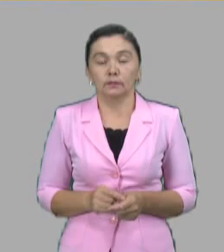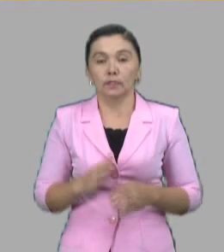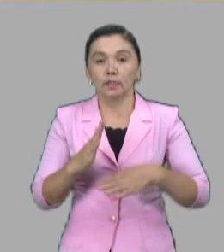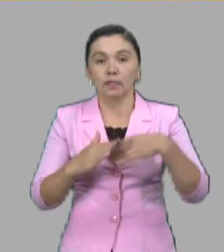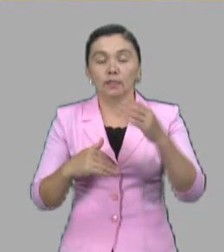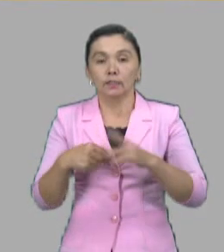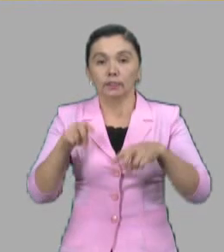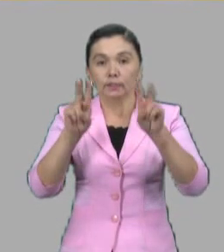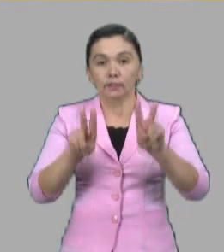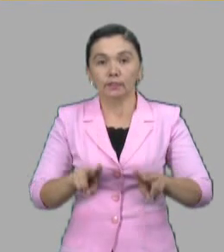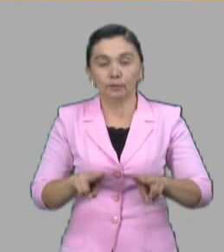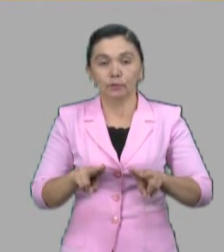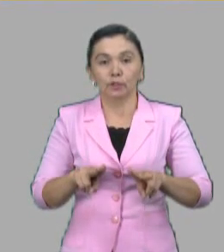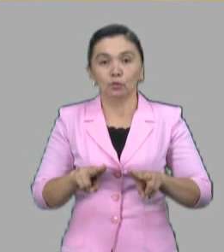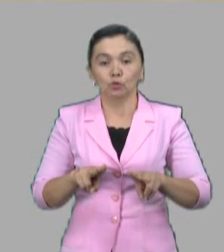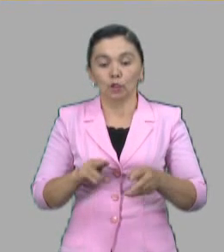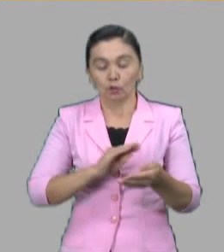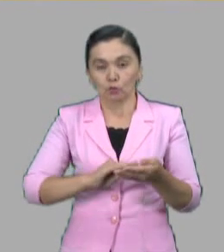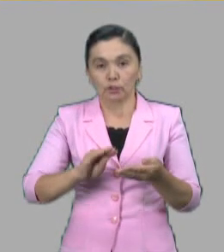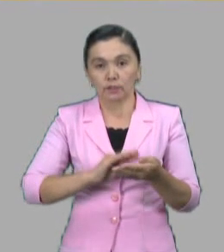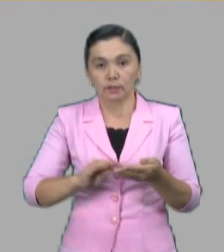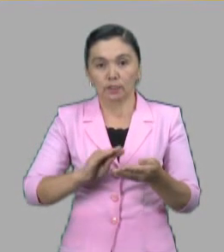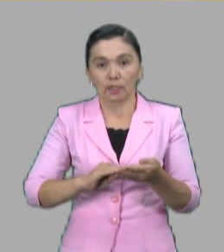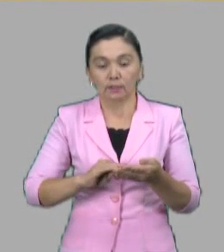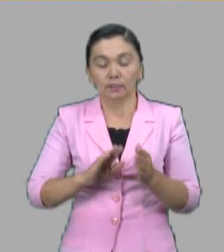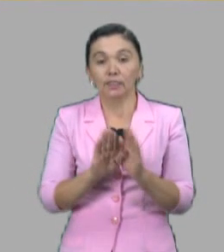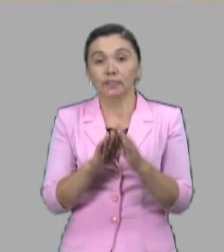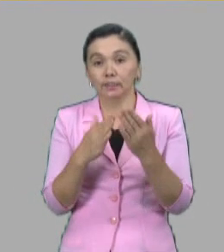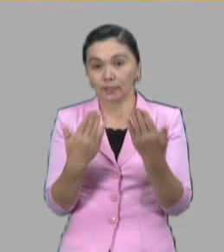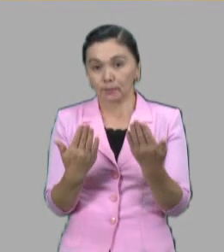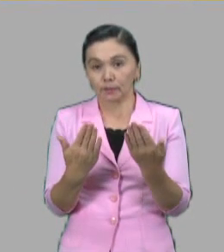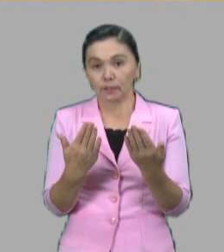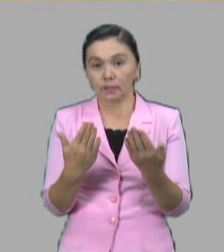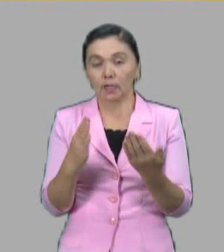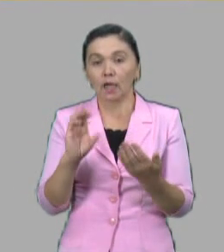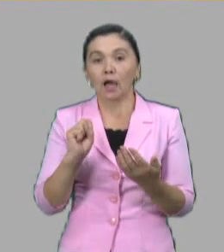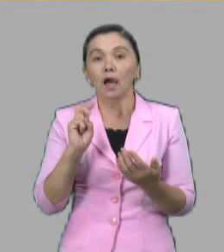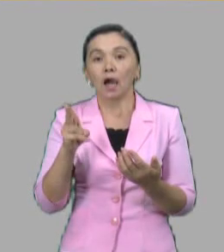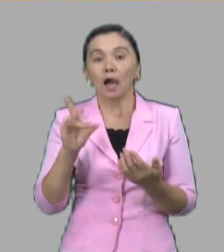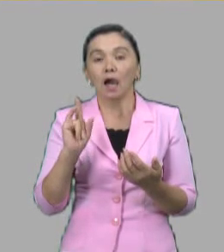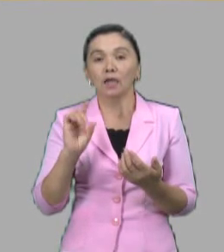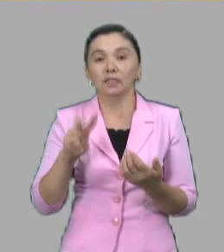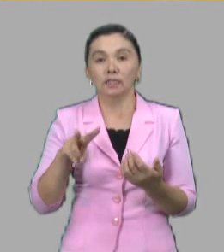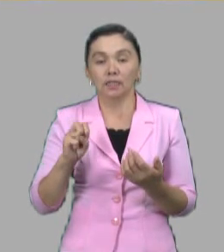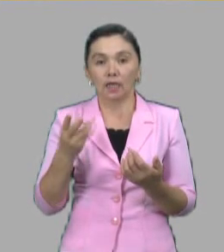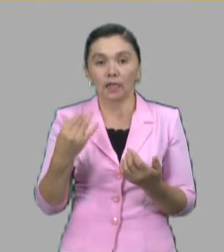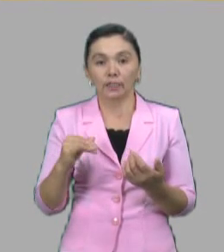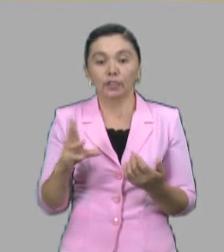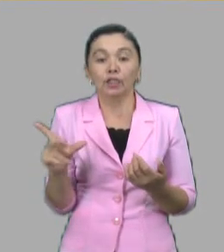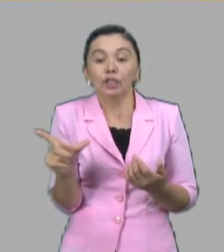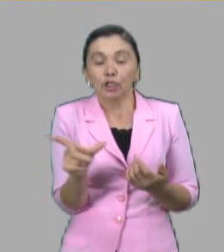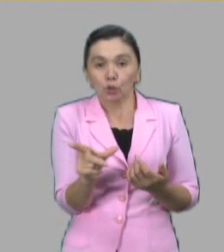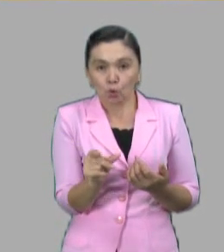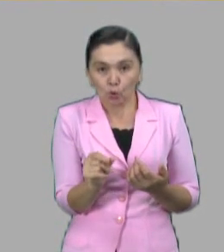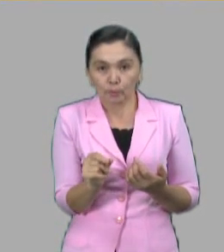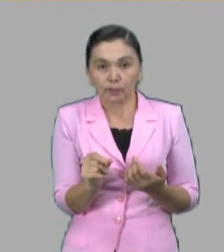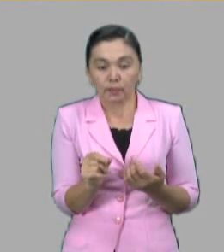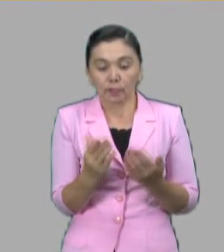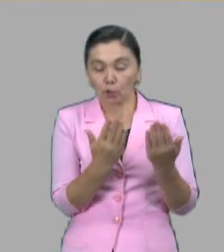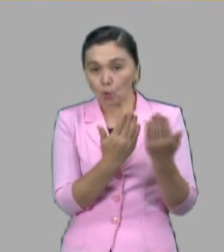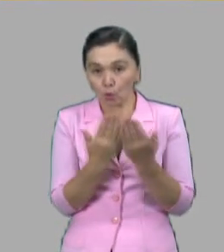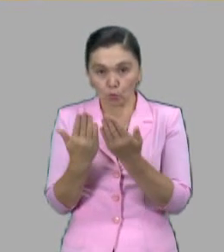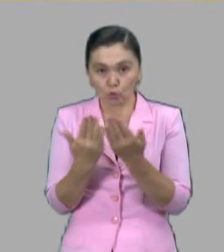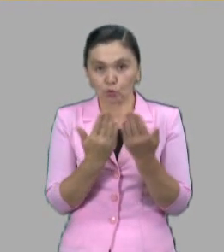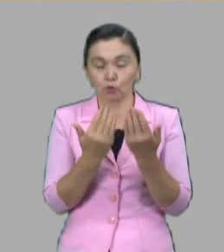Кесиптер тууралуу жазылган китепти Акылай экөө бирге